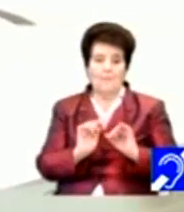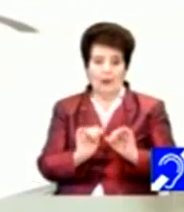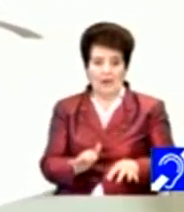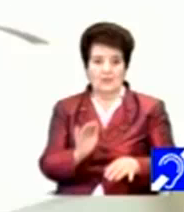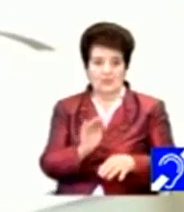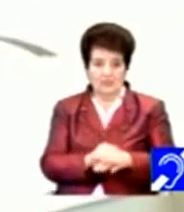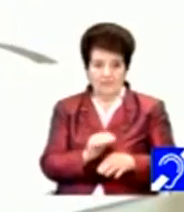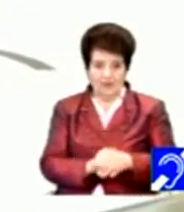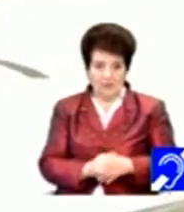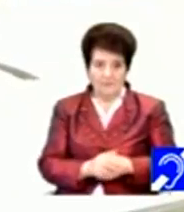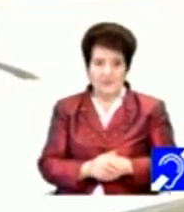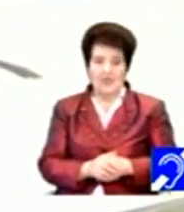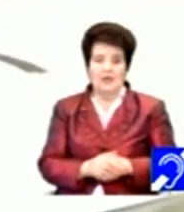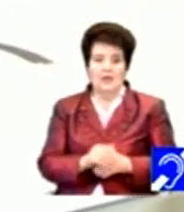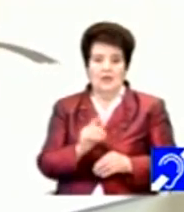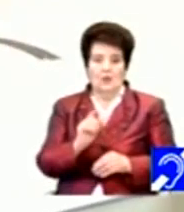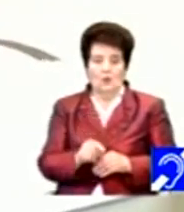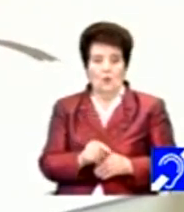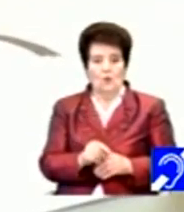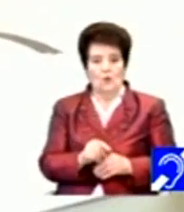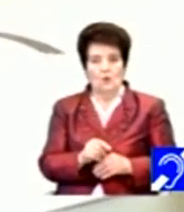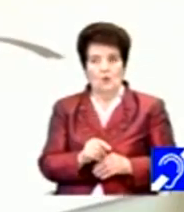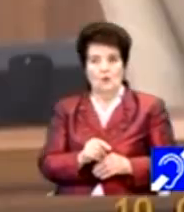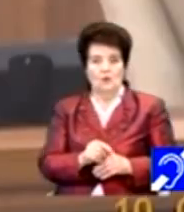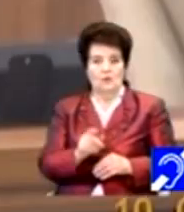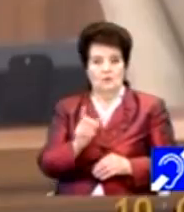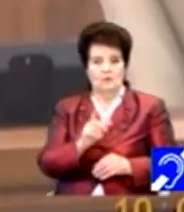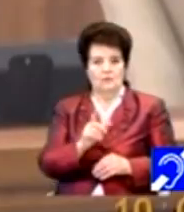fapt, sunt doar în țările cu dictatură sau cu tendință